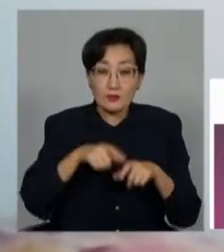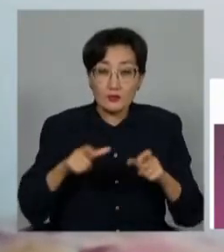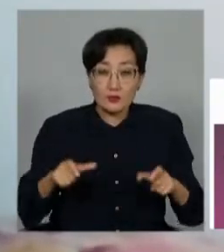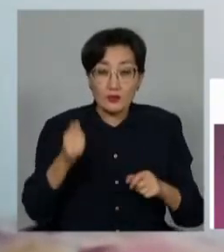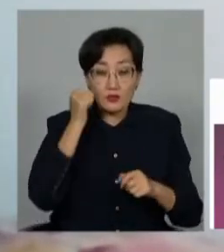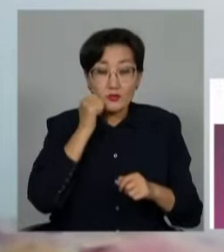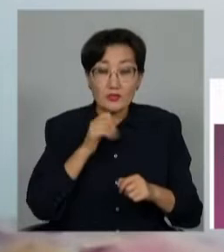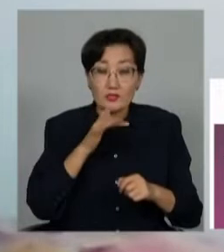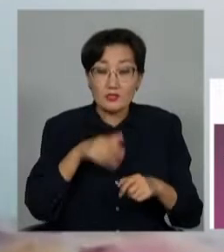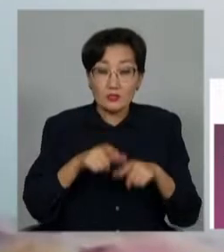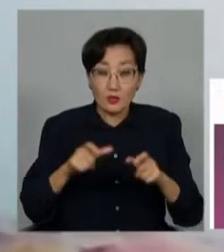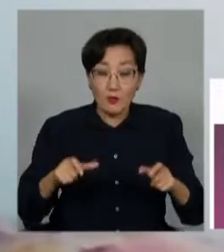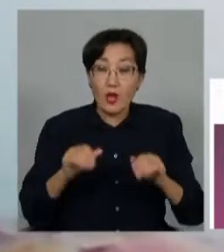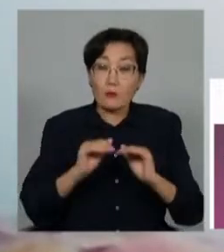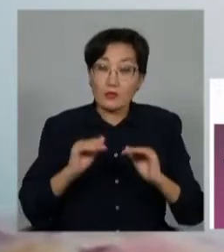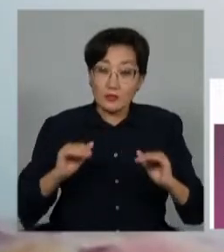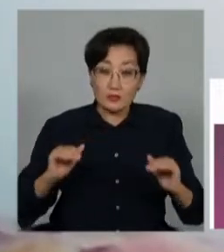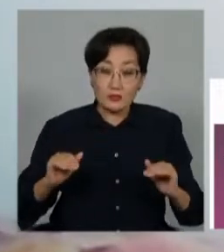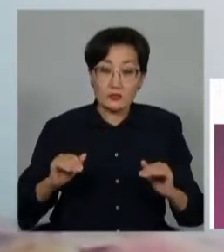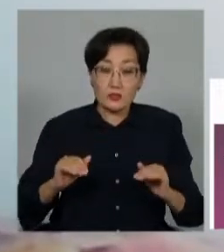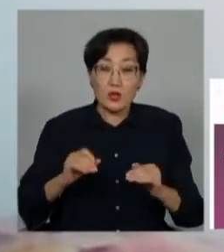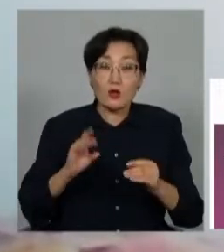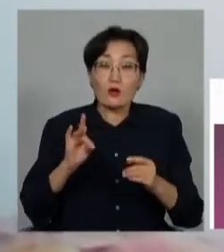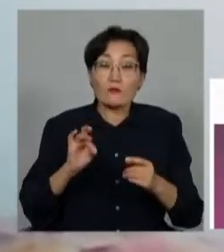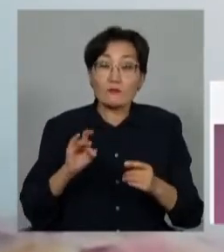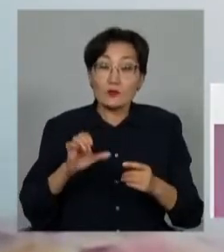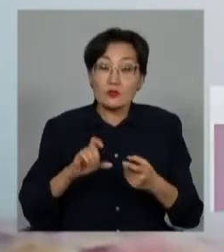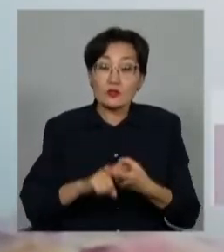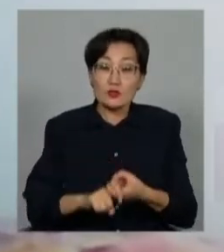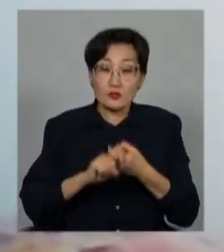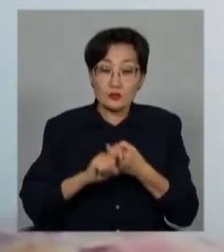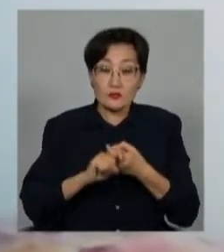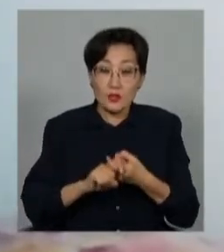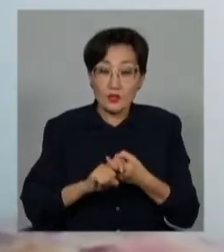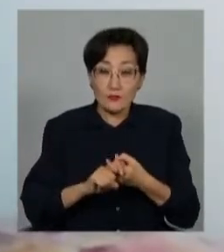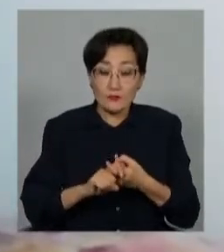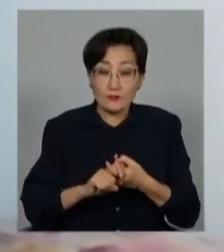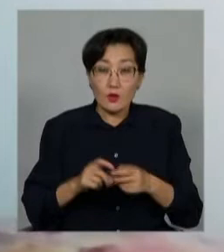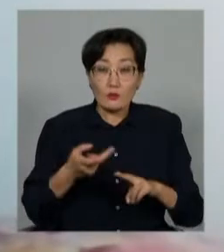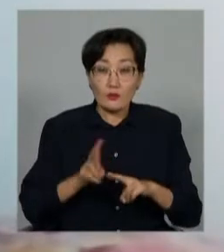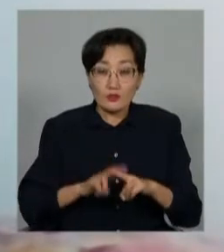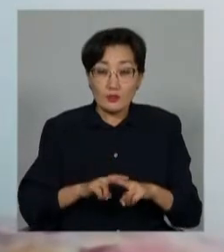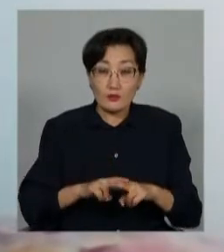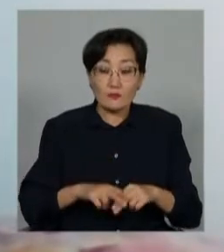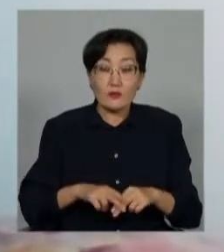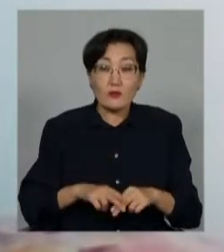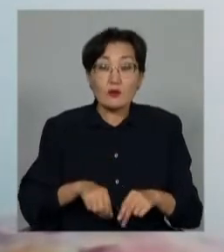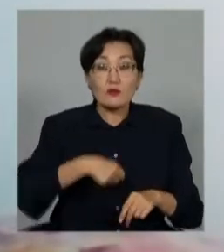егде жастағы адамдар балалардан инфекция жұқтырып, ауыл инфекция осы аталмыш